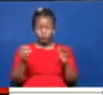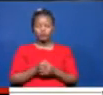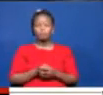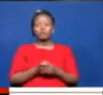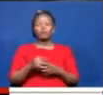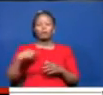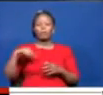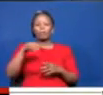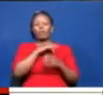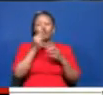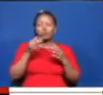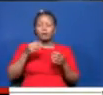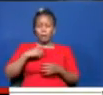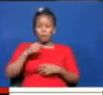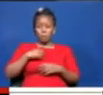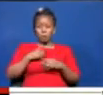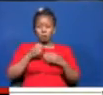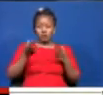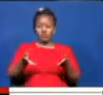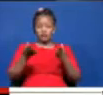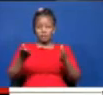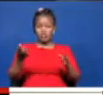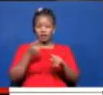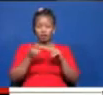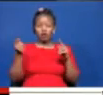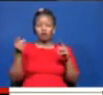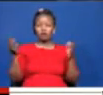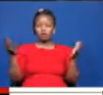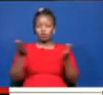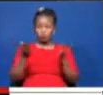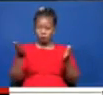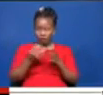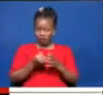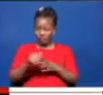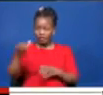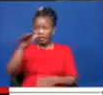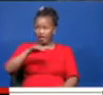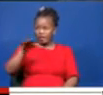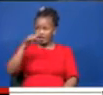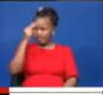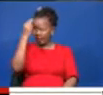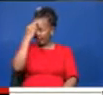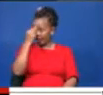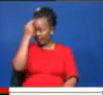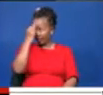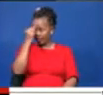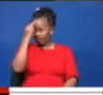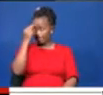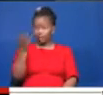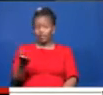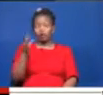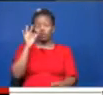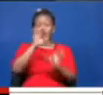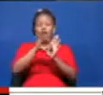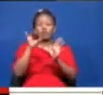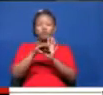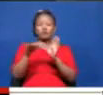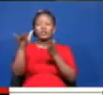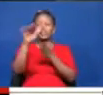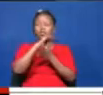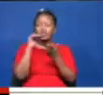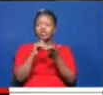hapa katika kituo cha upigiaji kura cha Masikonde ambacho kiko Narok Kaskazini,